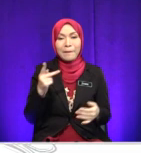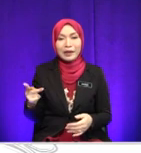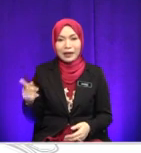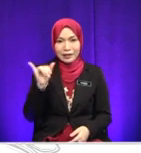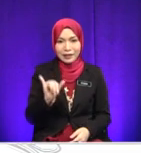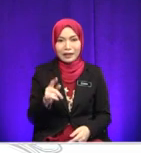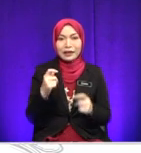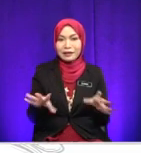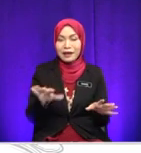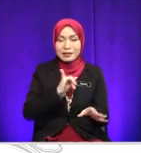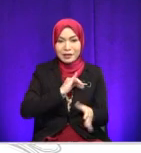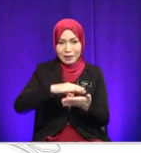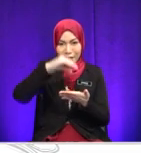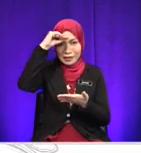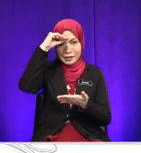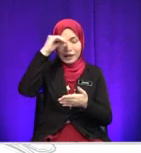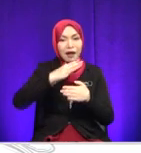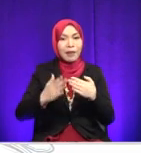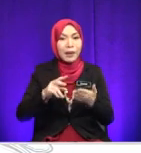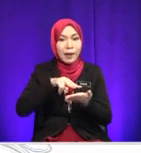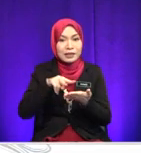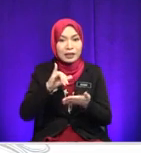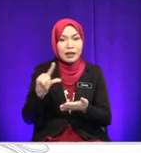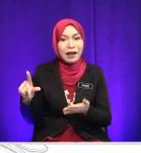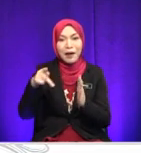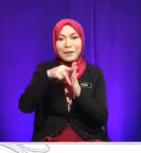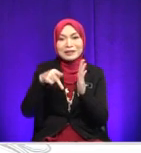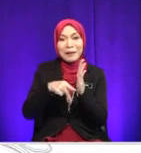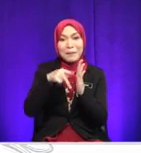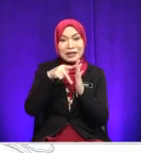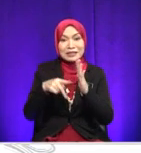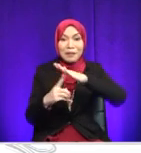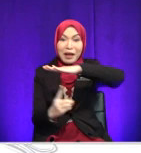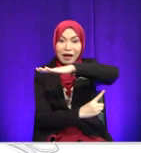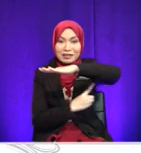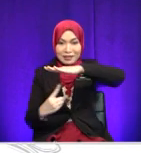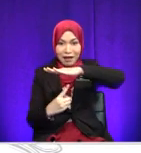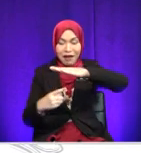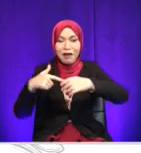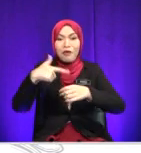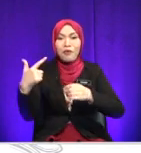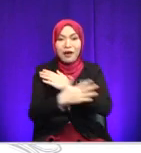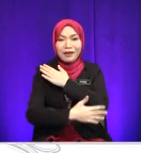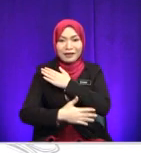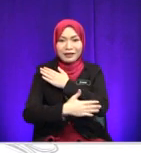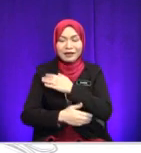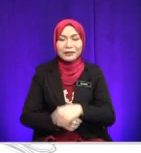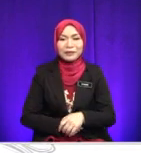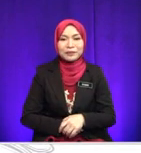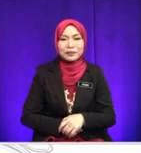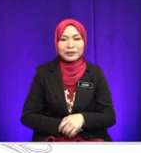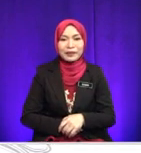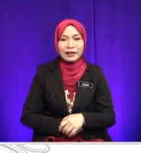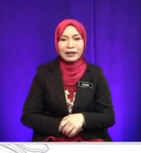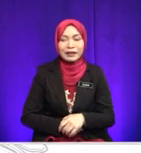pelajari selepas membaca ialah prinsip-prinsip dasar luar negeri, iaitu yang pertama, penyelesaian konflik melalui